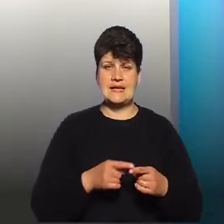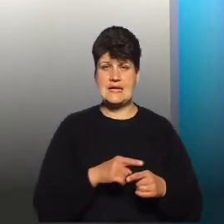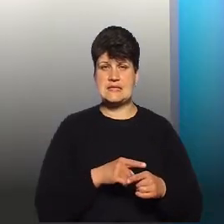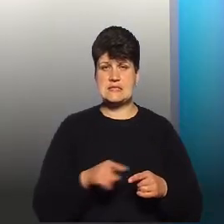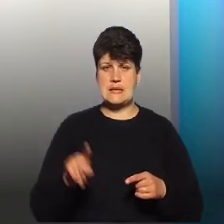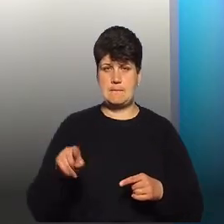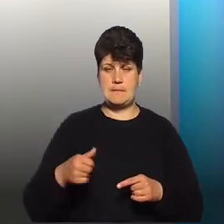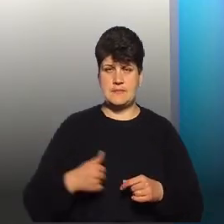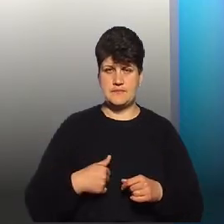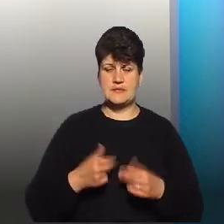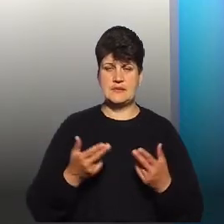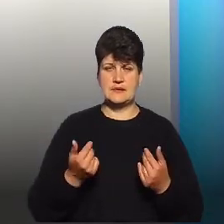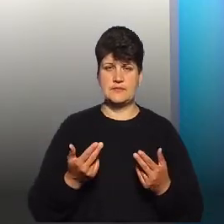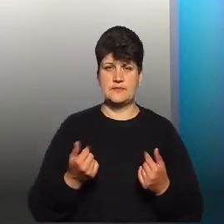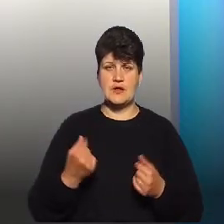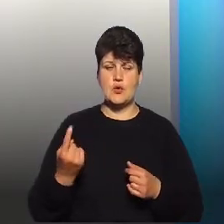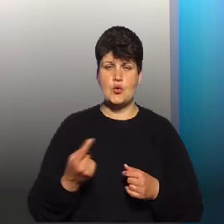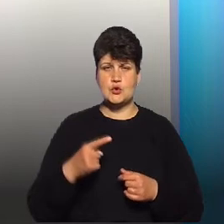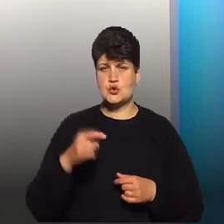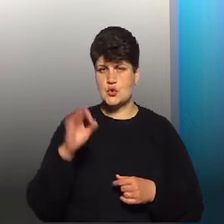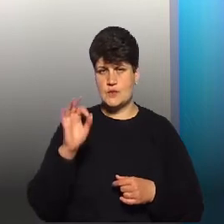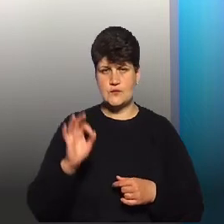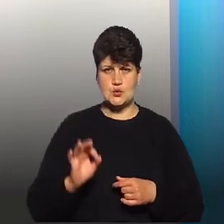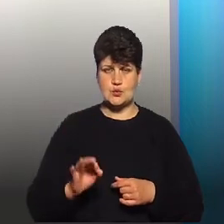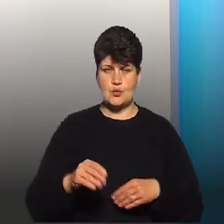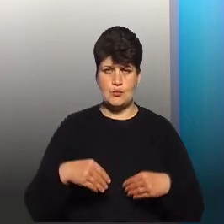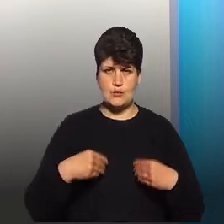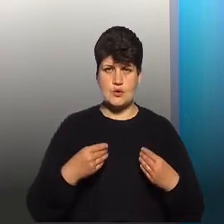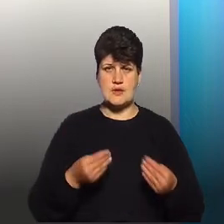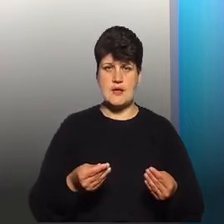область 100% подала